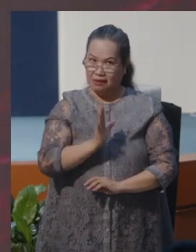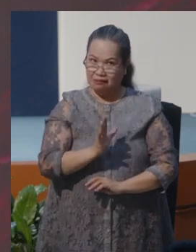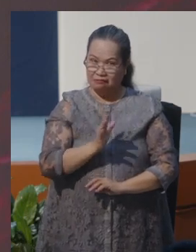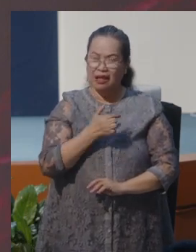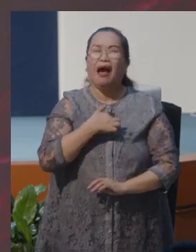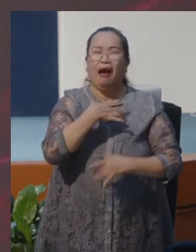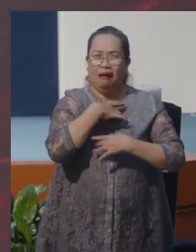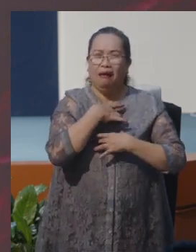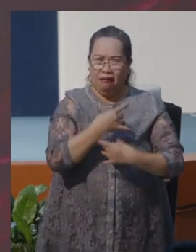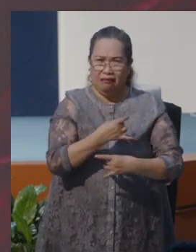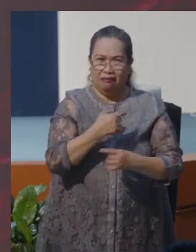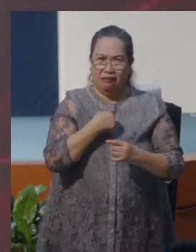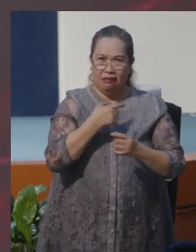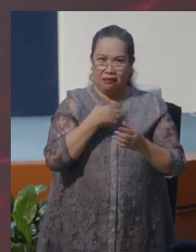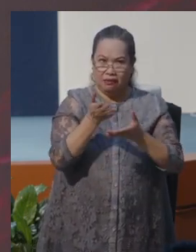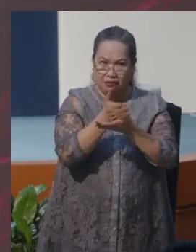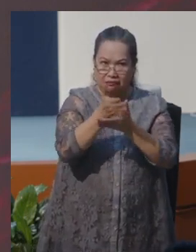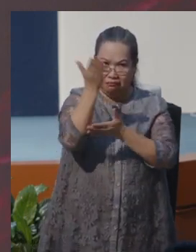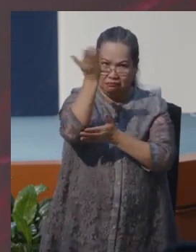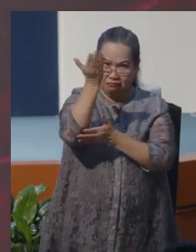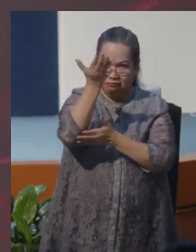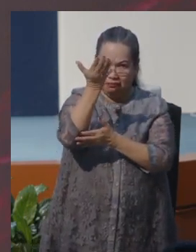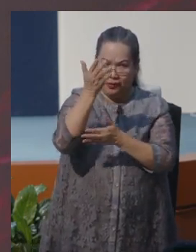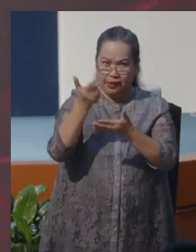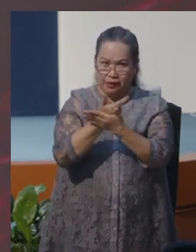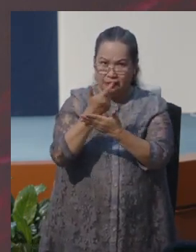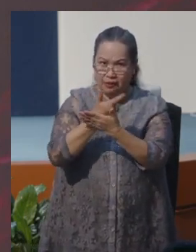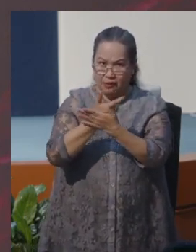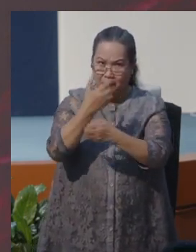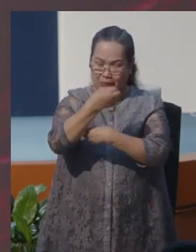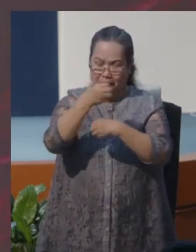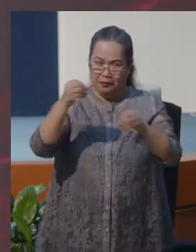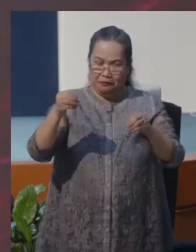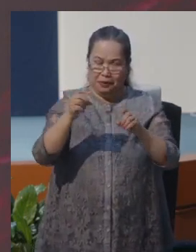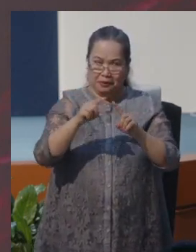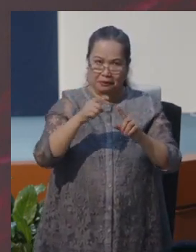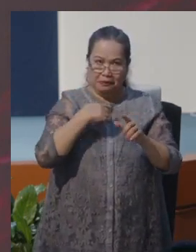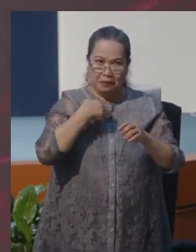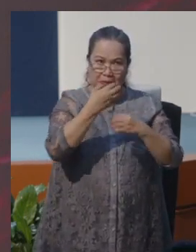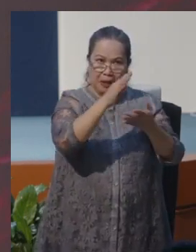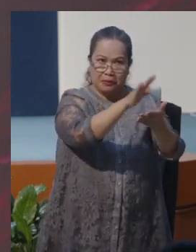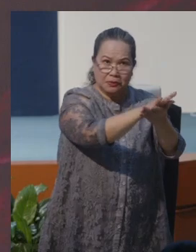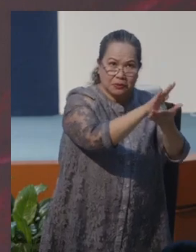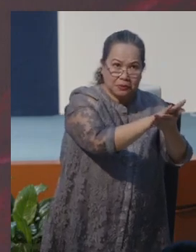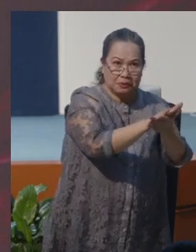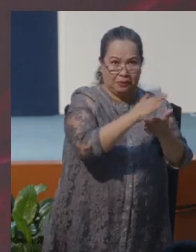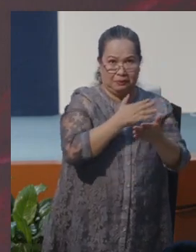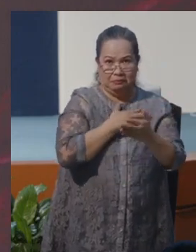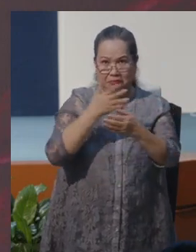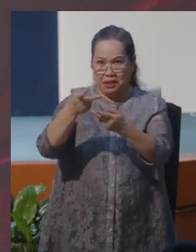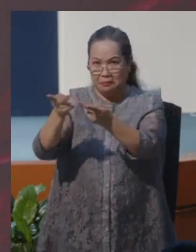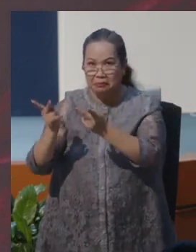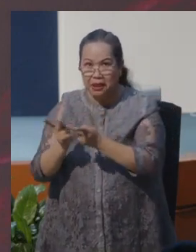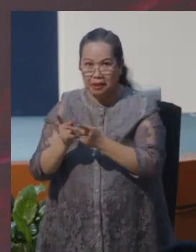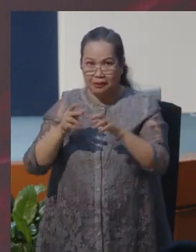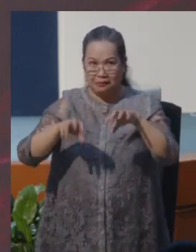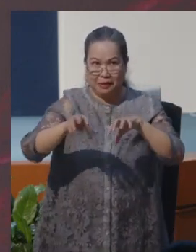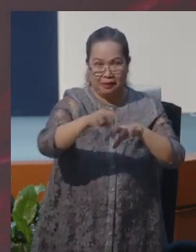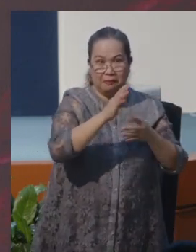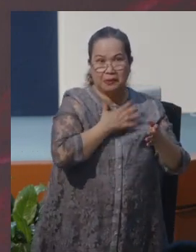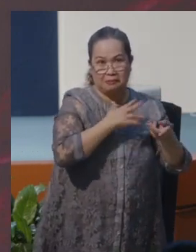Gusto ko sanang maging sharer ng gospel sa aking opisina, sa aking eskwelahan, sa aking mga